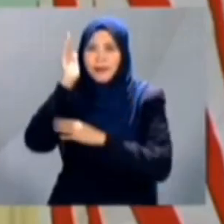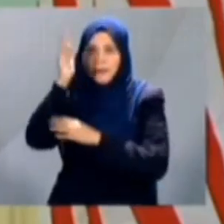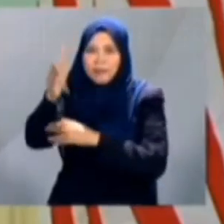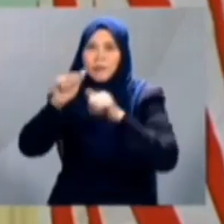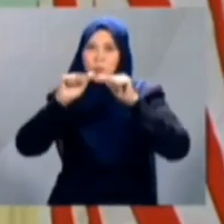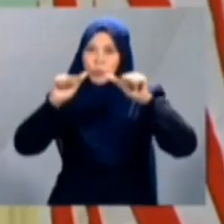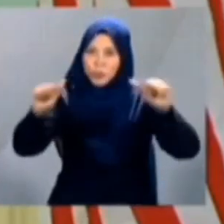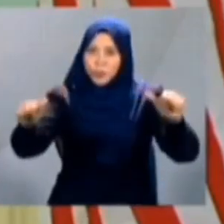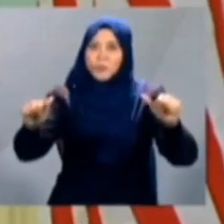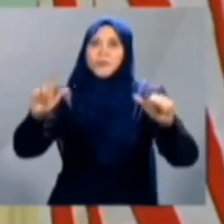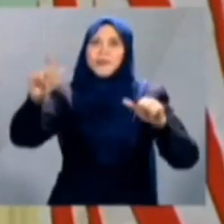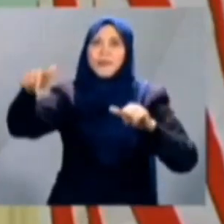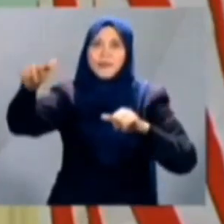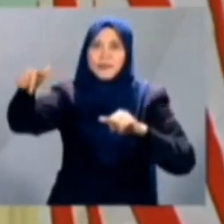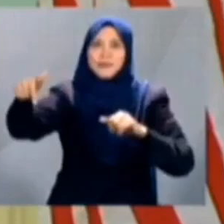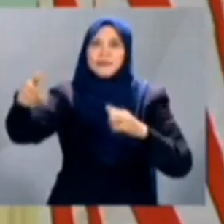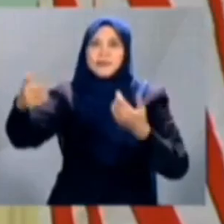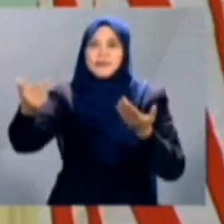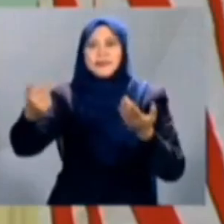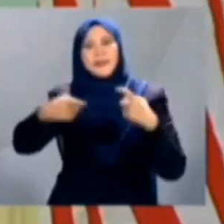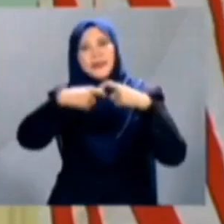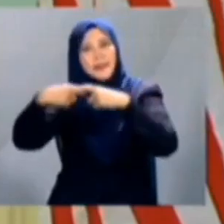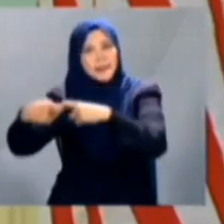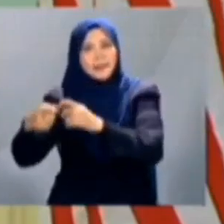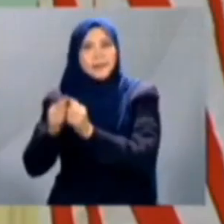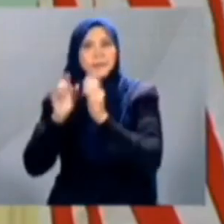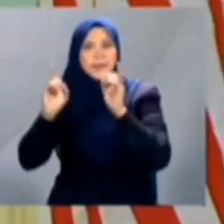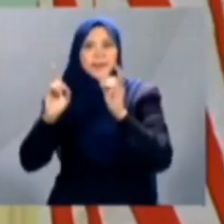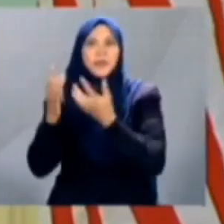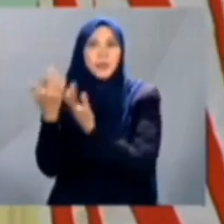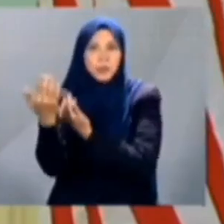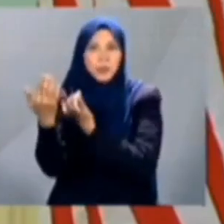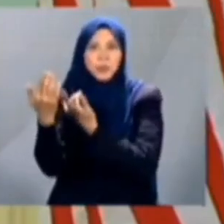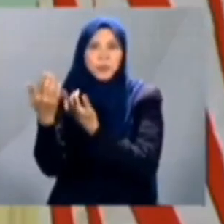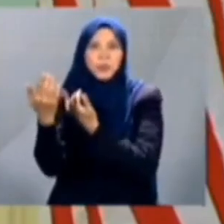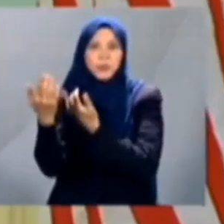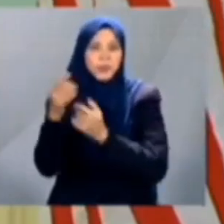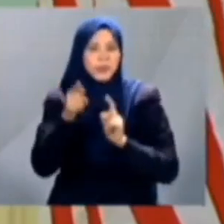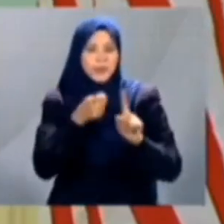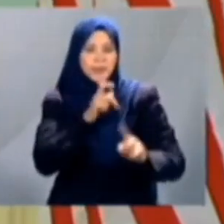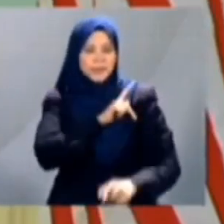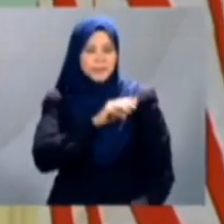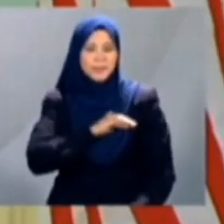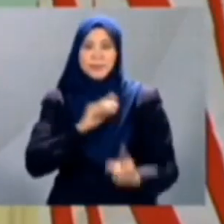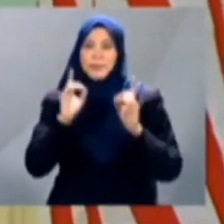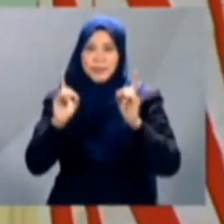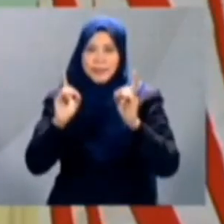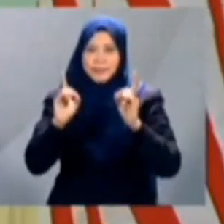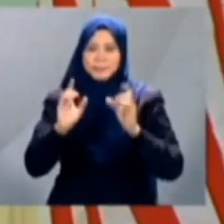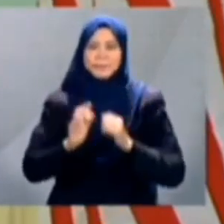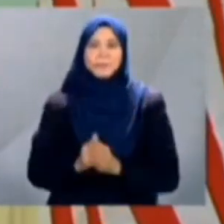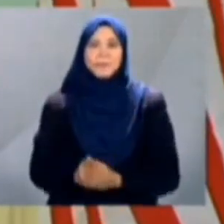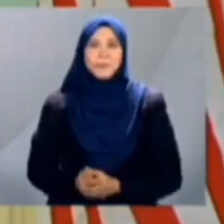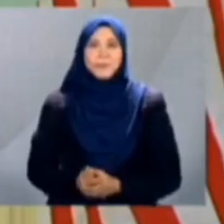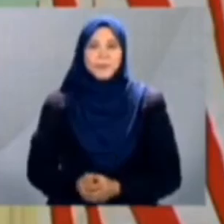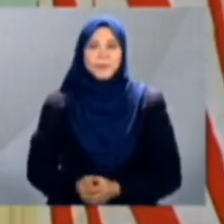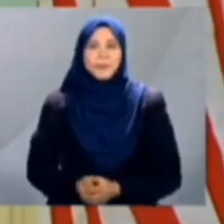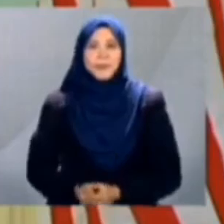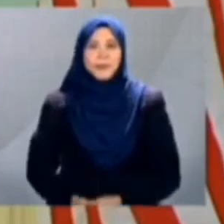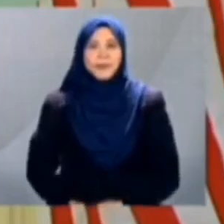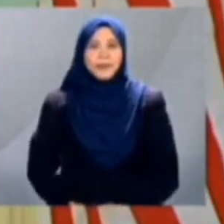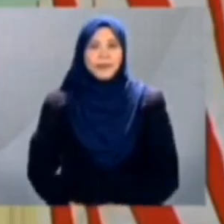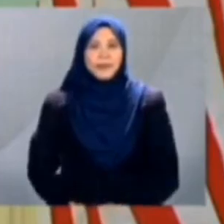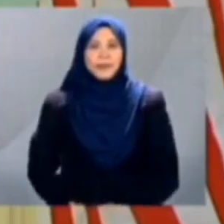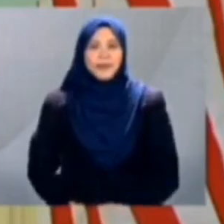menghubungkan sesuatu mengenai dengan pendidikan ke tunggulah rumah Anda kepada kementerian pendidikan untuk